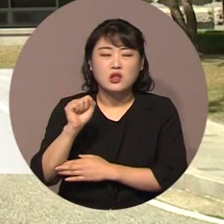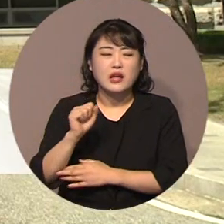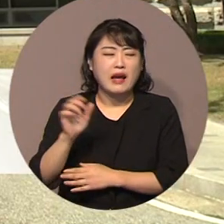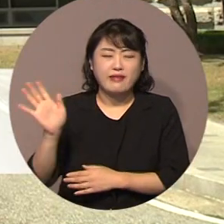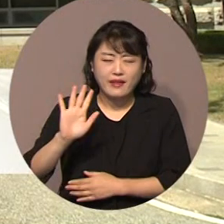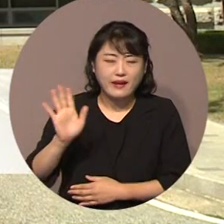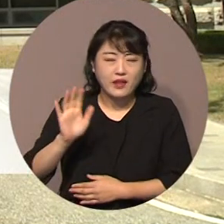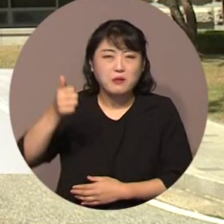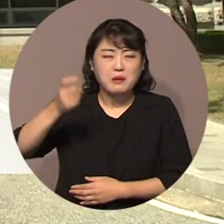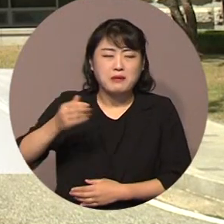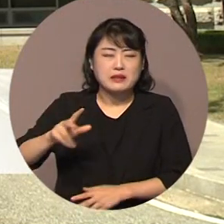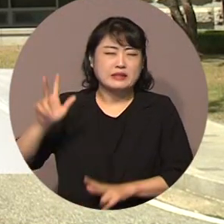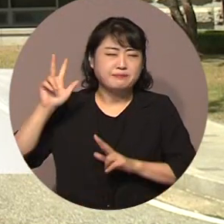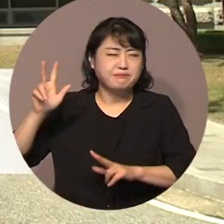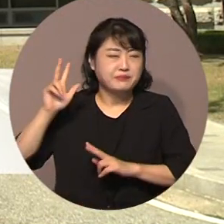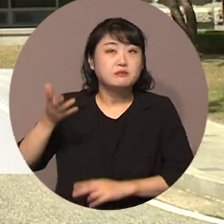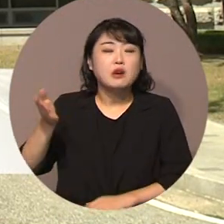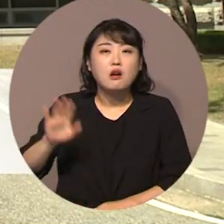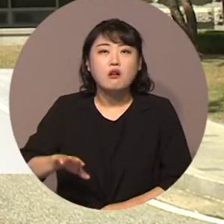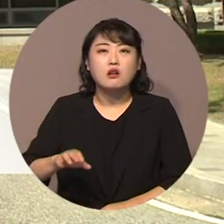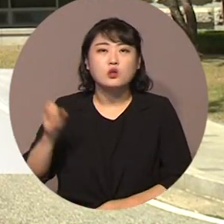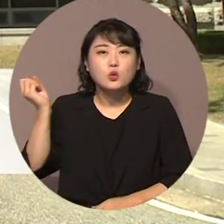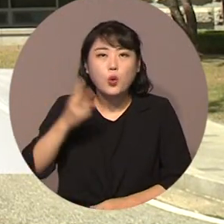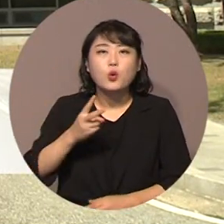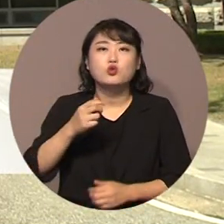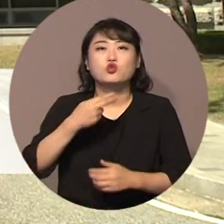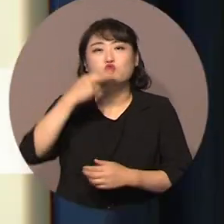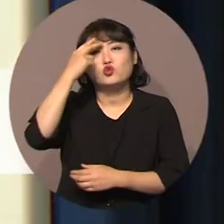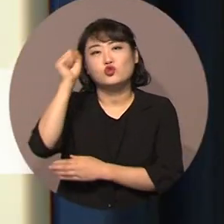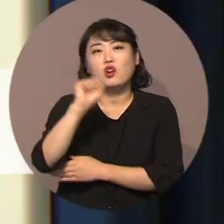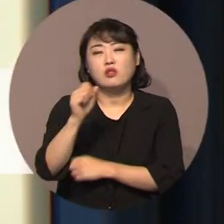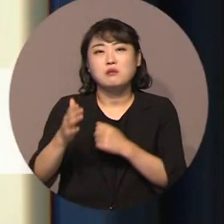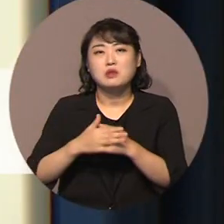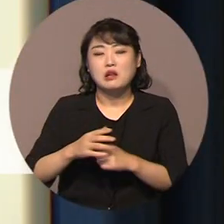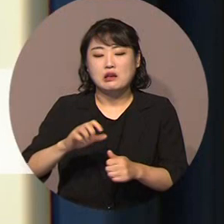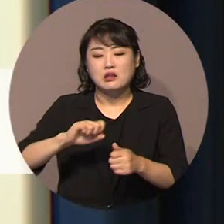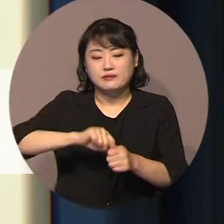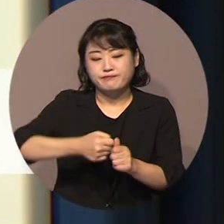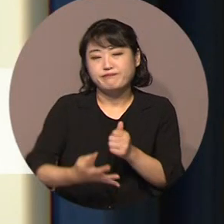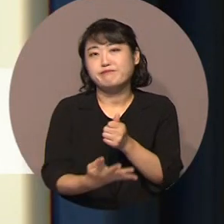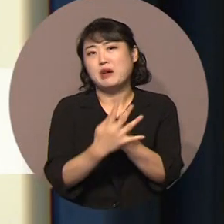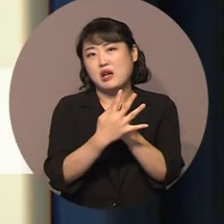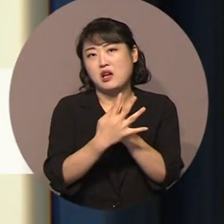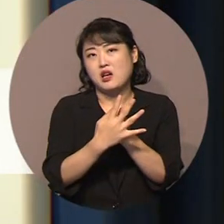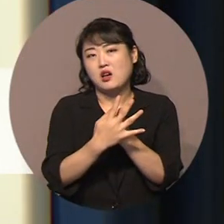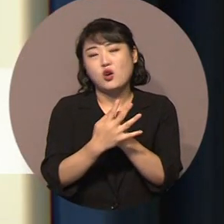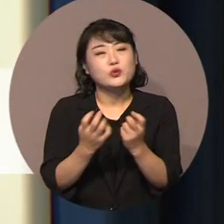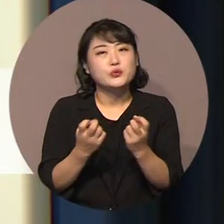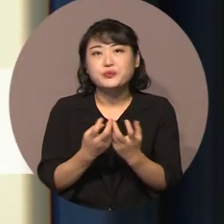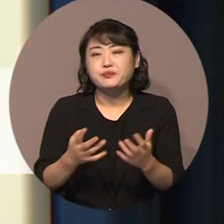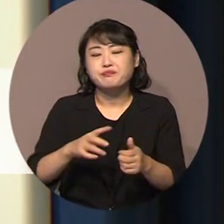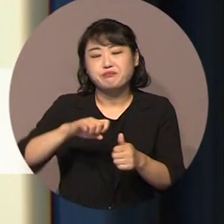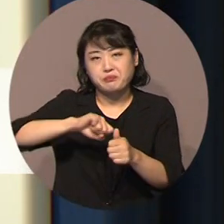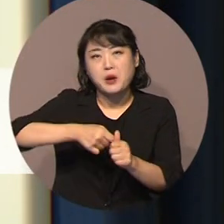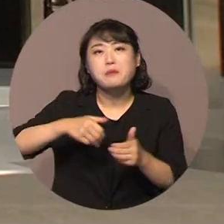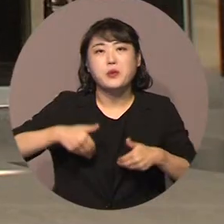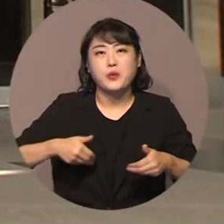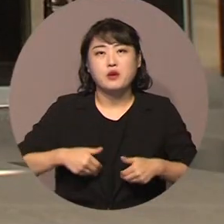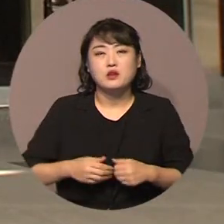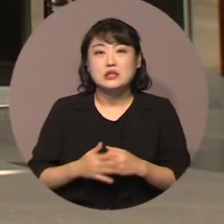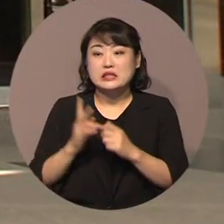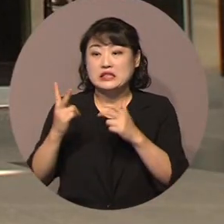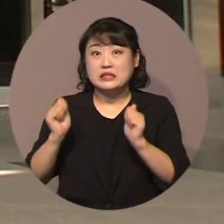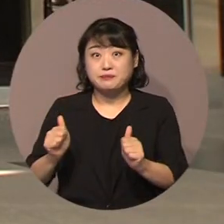잡겠다며 여러 차례 다짐하고도 또 범행을 저질러 실형선고를 통한 엄벌이 필요하다고 강조했고 피고인은